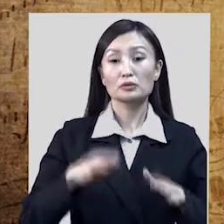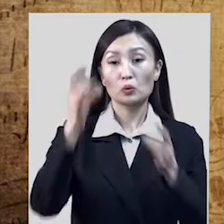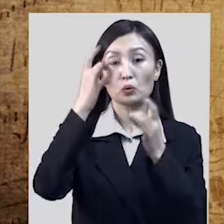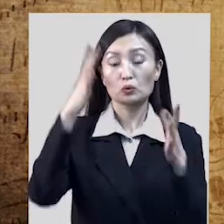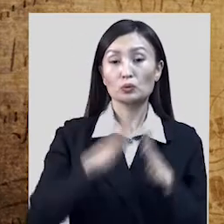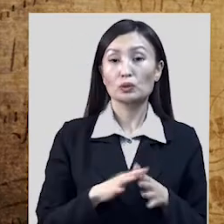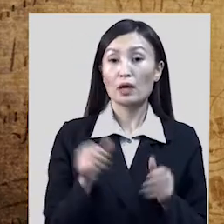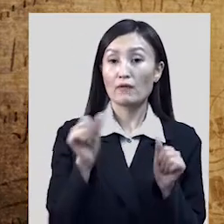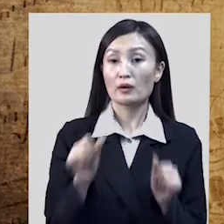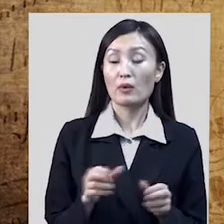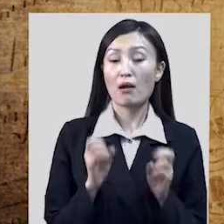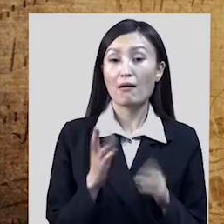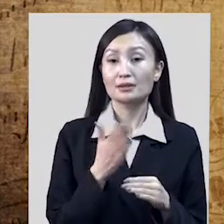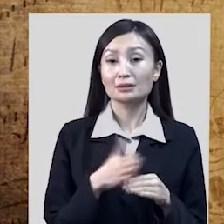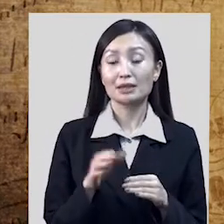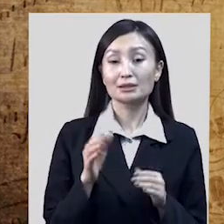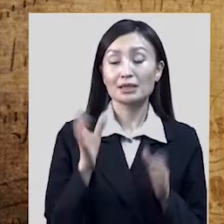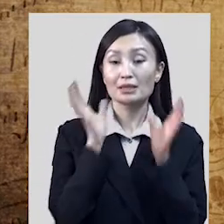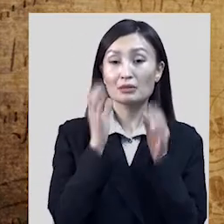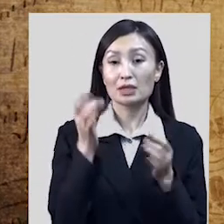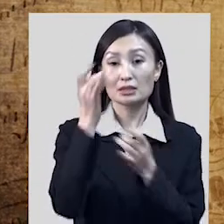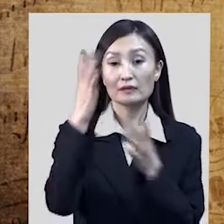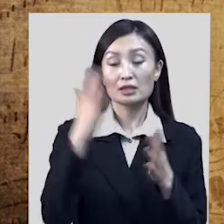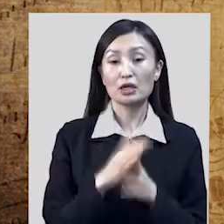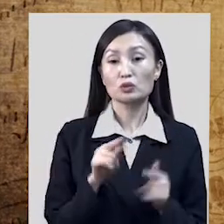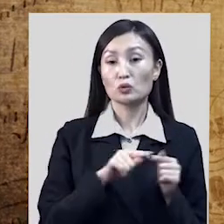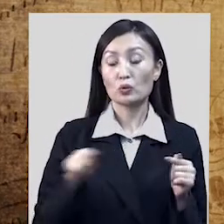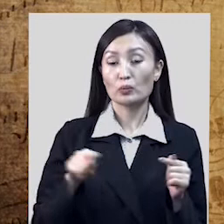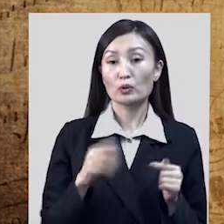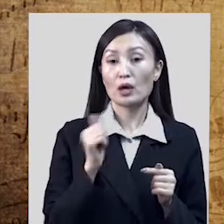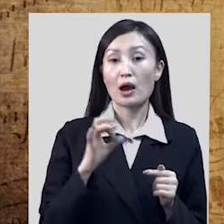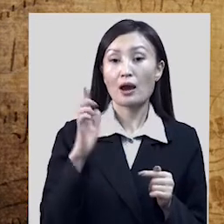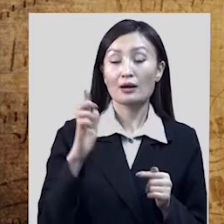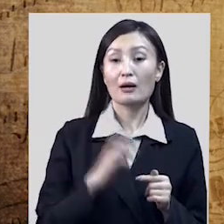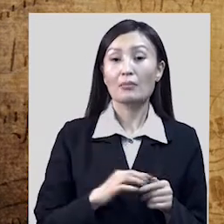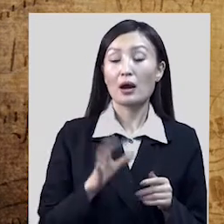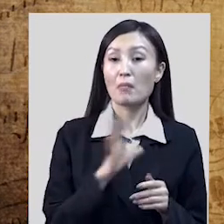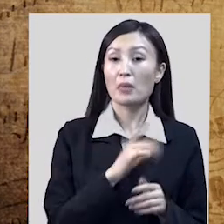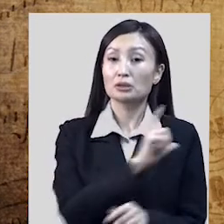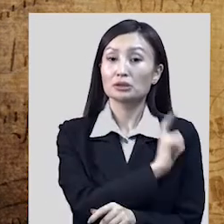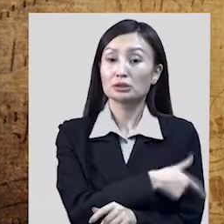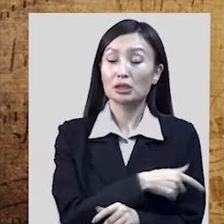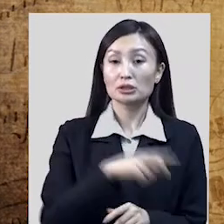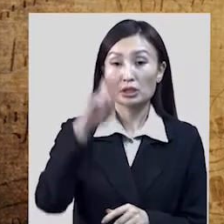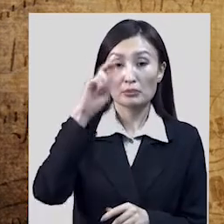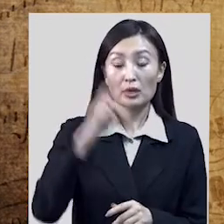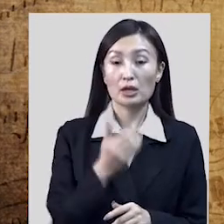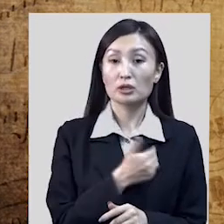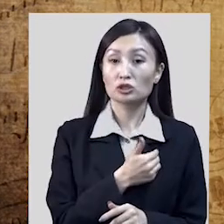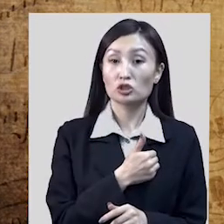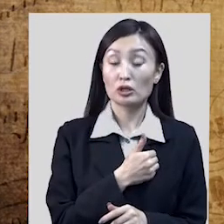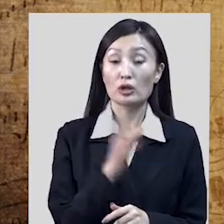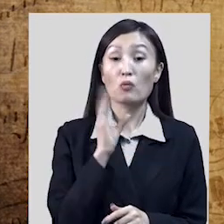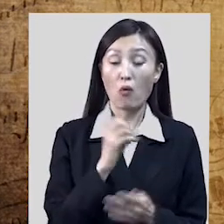сформировав их как часть исламской цивилизации в тот период арабский халифат пол сильнейший империей при желании